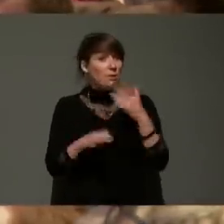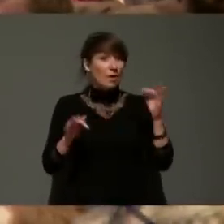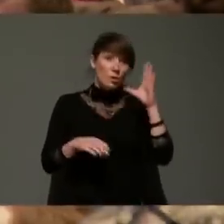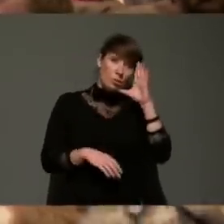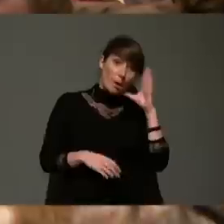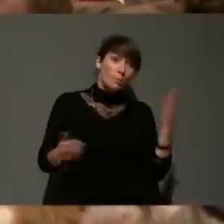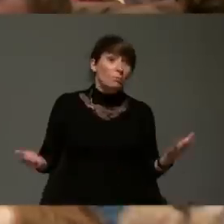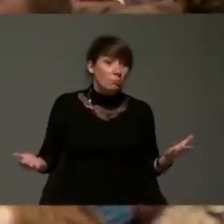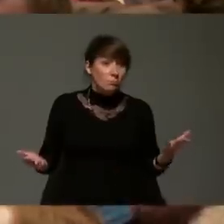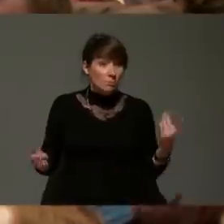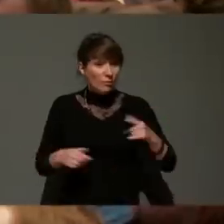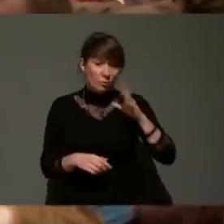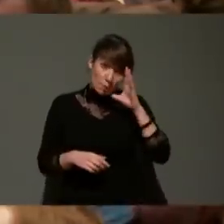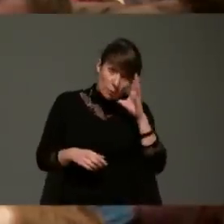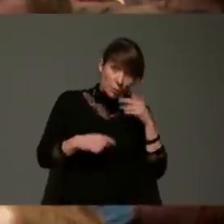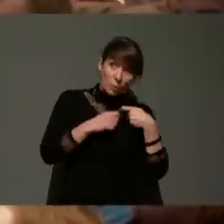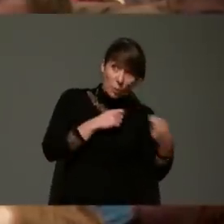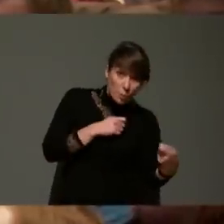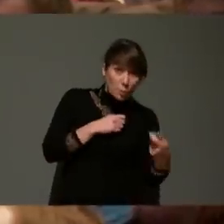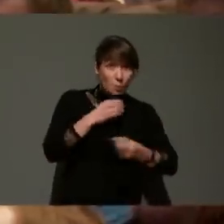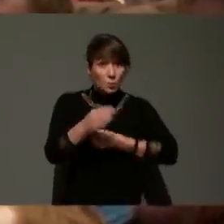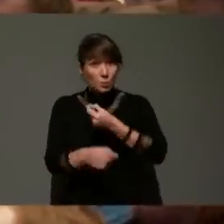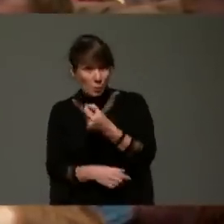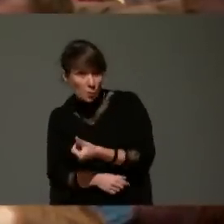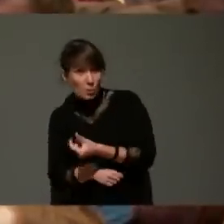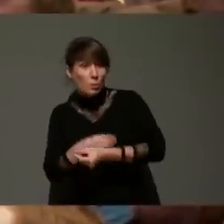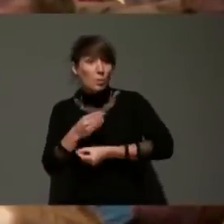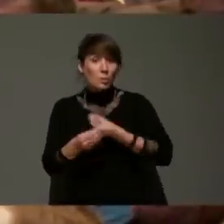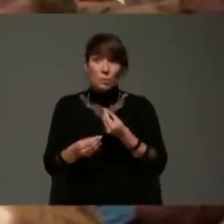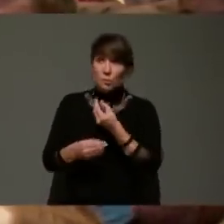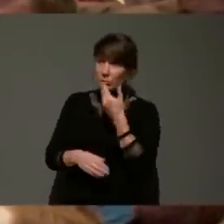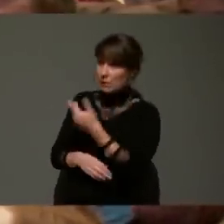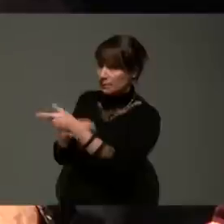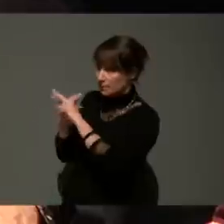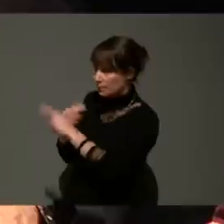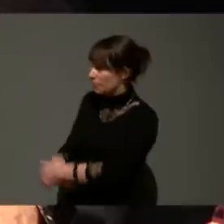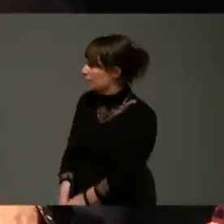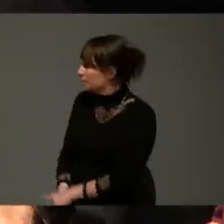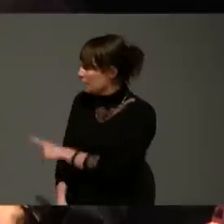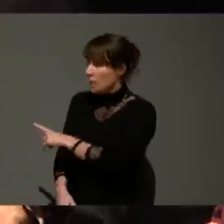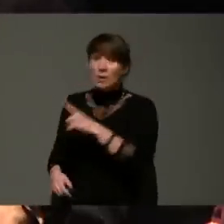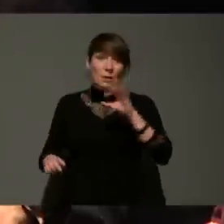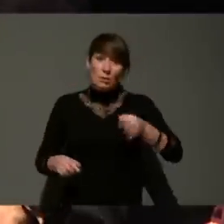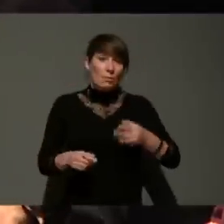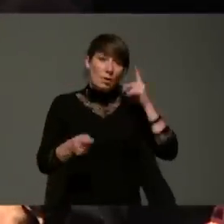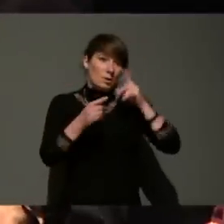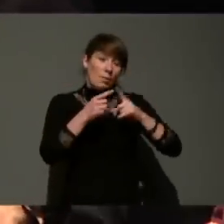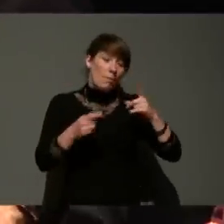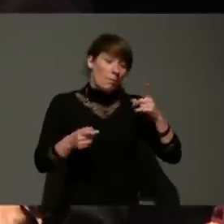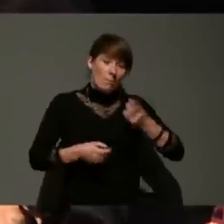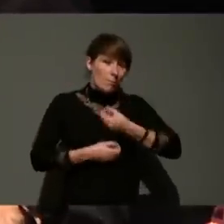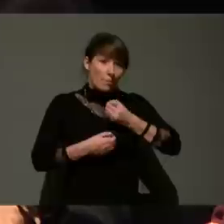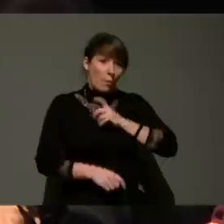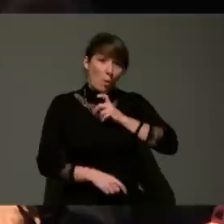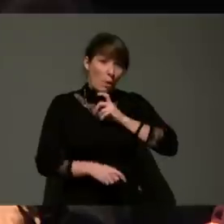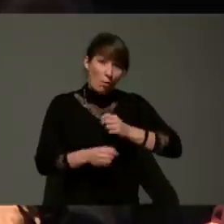Doit-on dormir beaucoup, dormir peu ? Vous voyez un peu. Merci. Oui, il y a plein de choses que je n'ai pas abordées. On